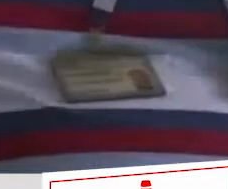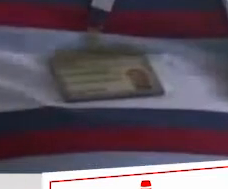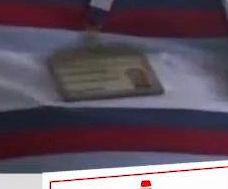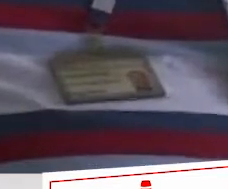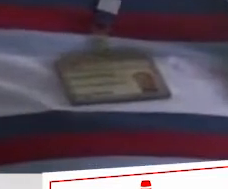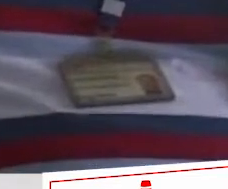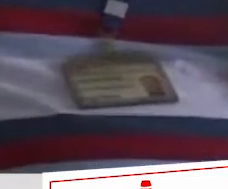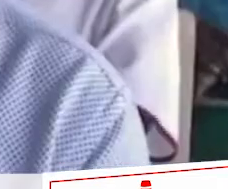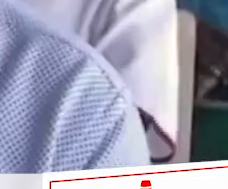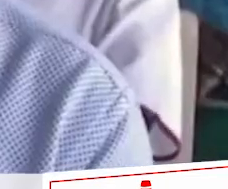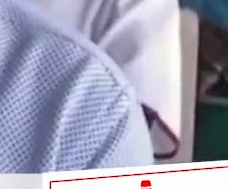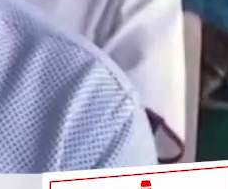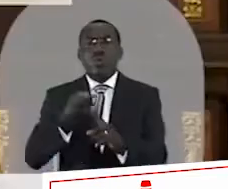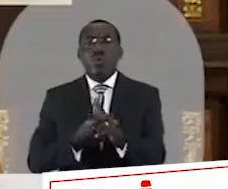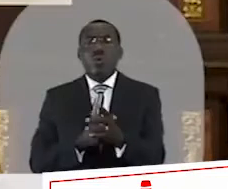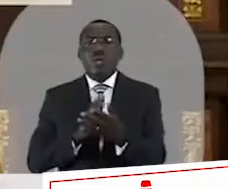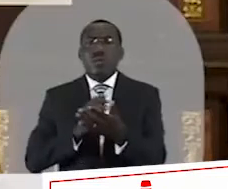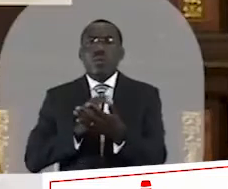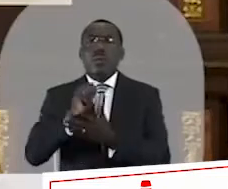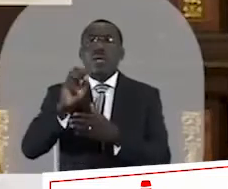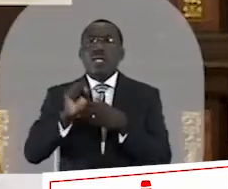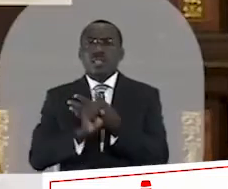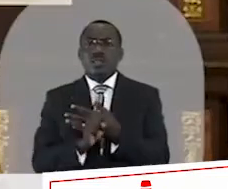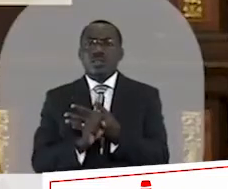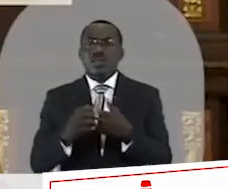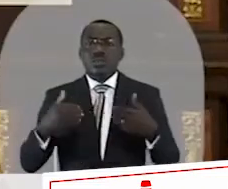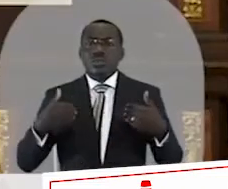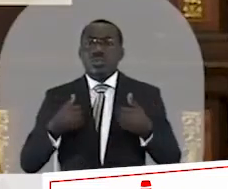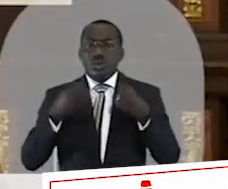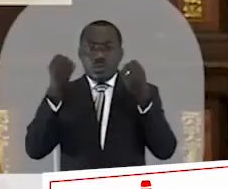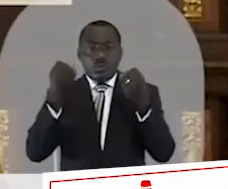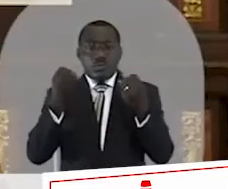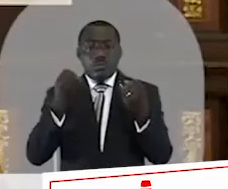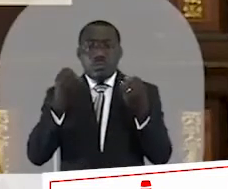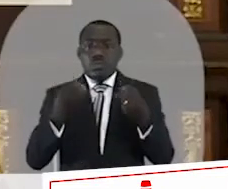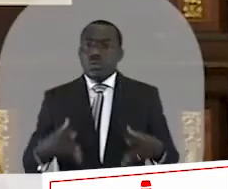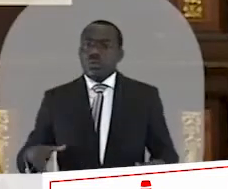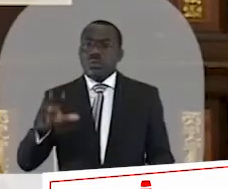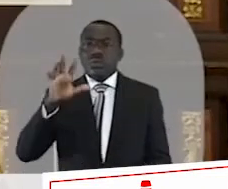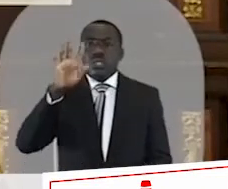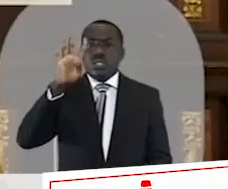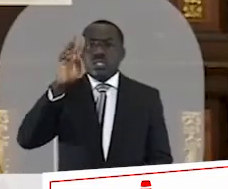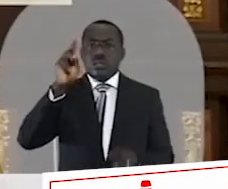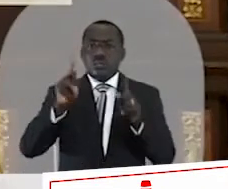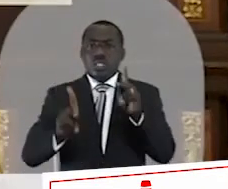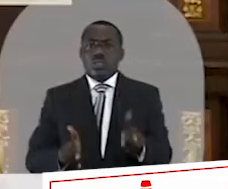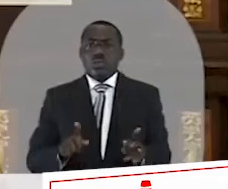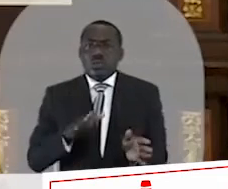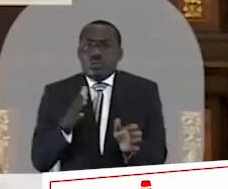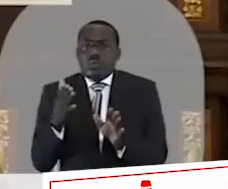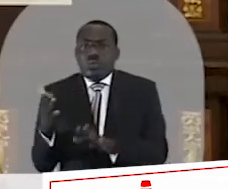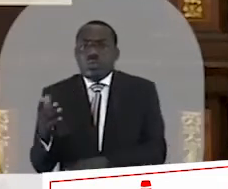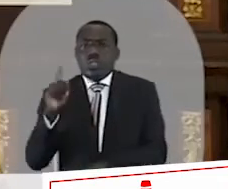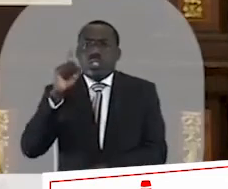plus d'un an que dure la maladie le président gabonais a implicitement reconnu que c'est aussi grâce à